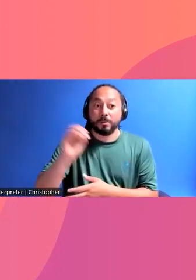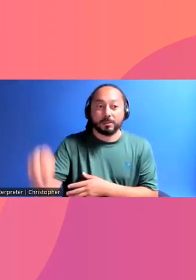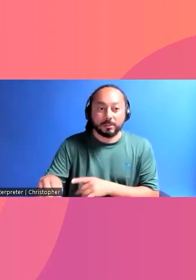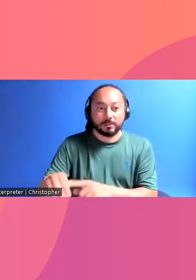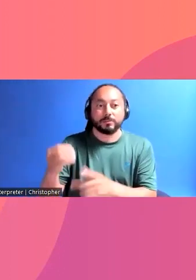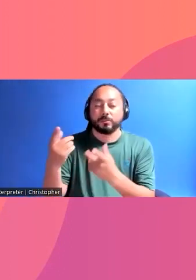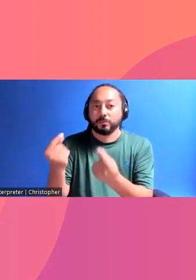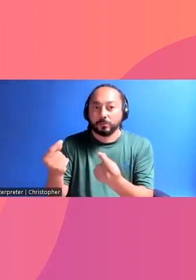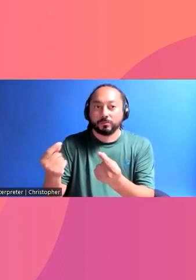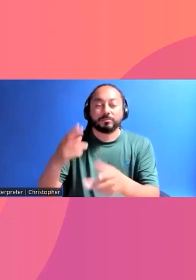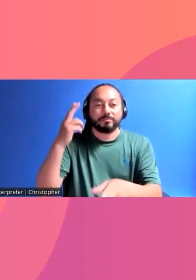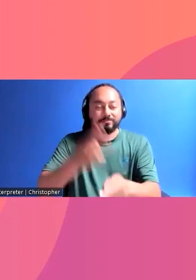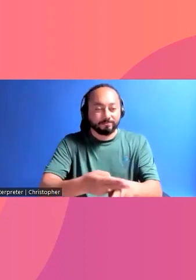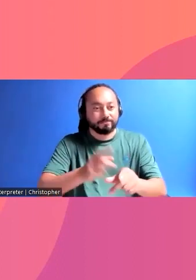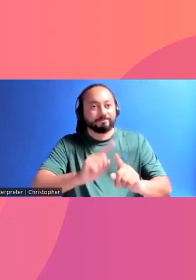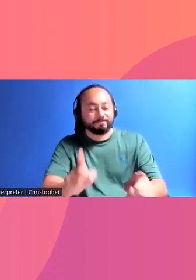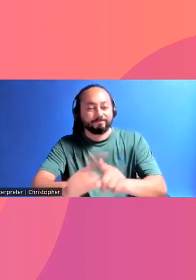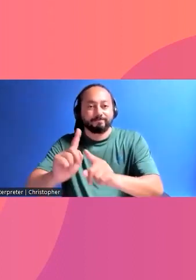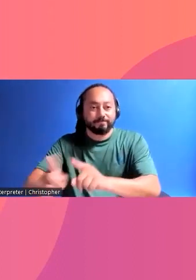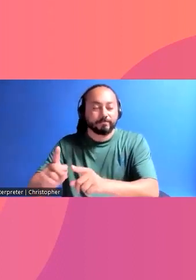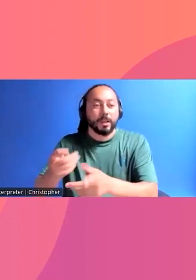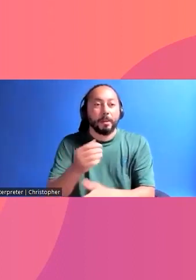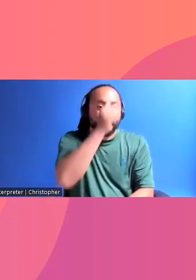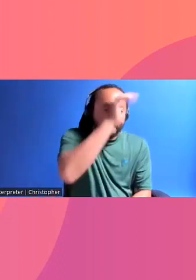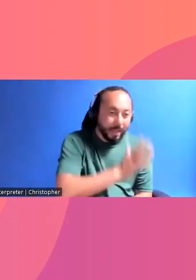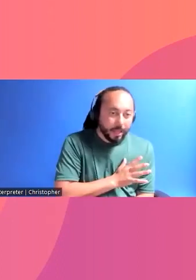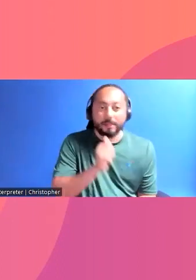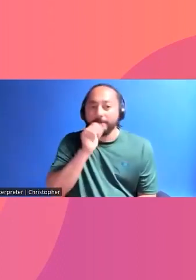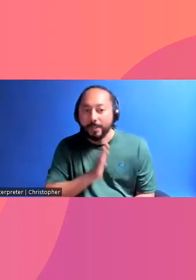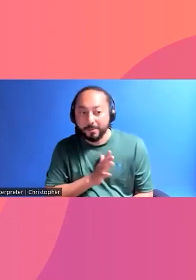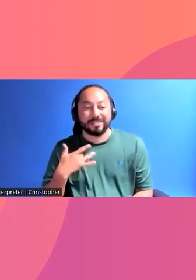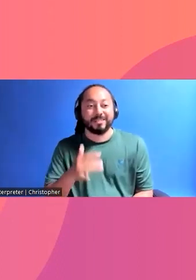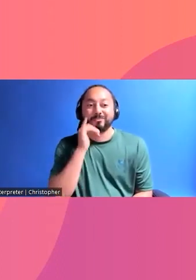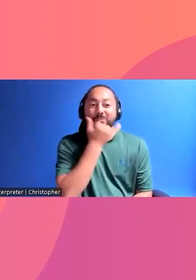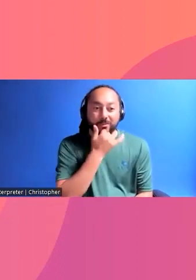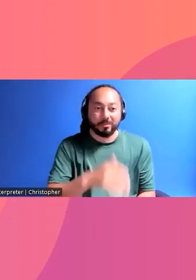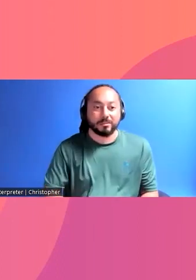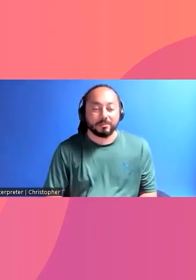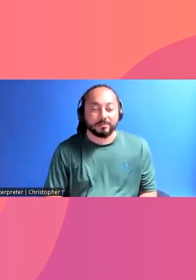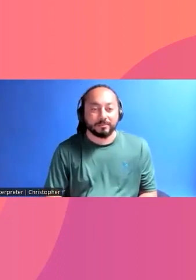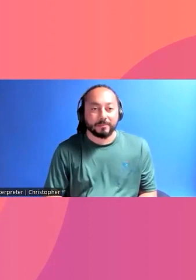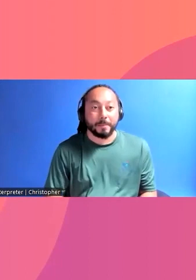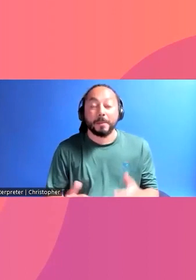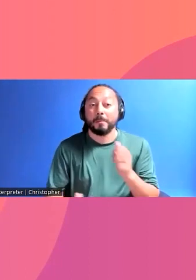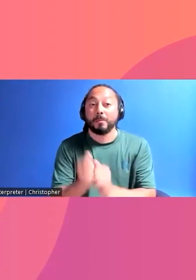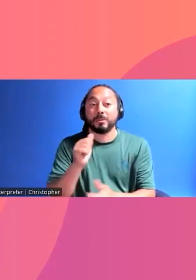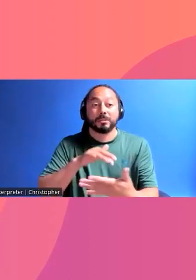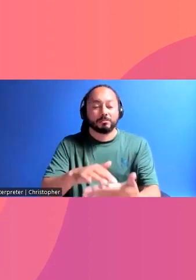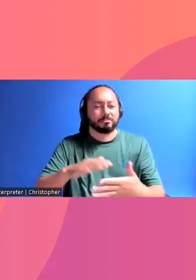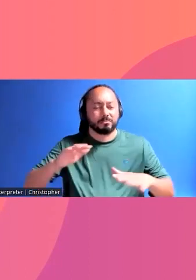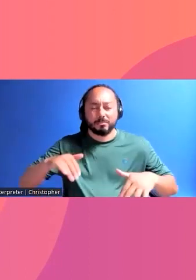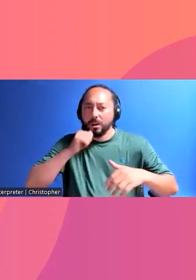« genre » pour désigner les différences sexuelles dichotomiques comme les hommes et les femmes. La plupart des